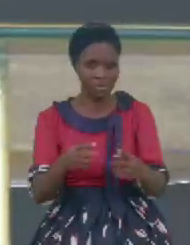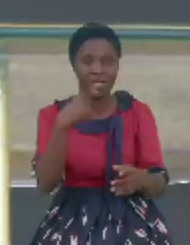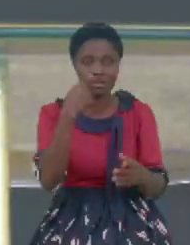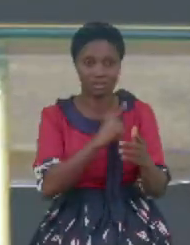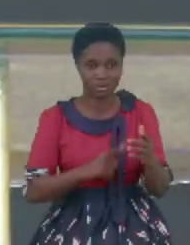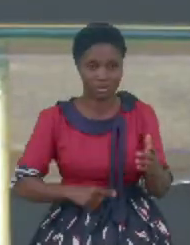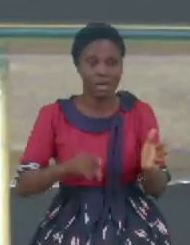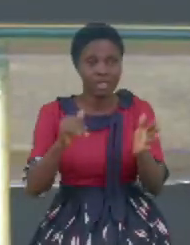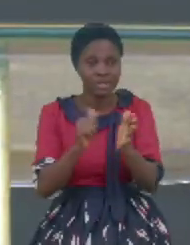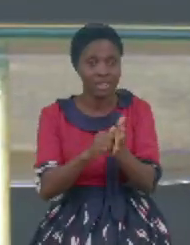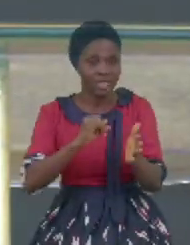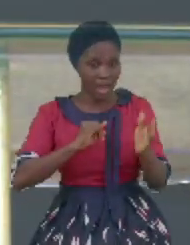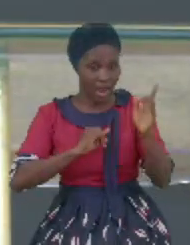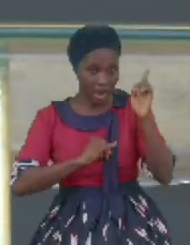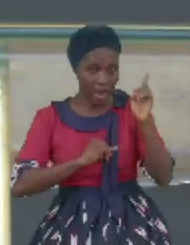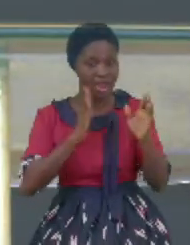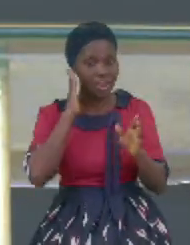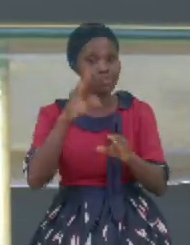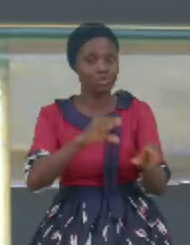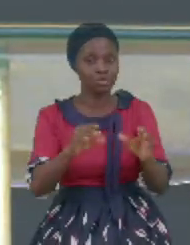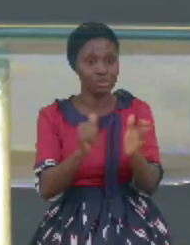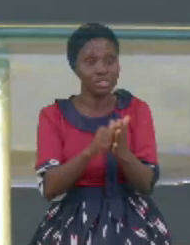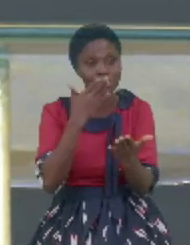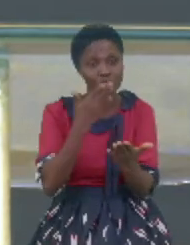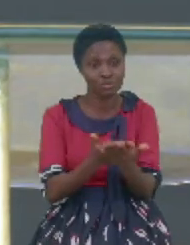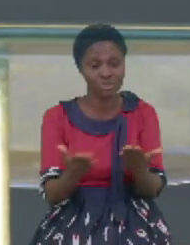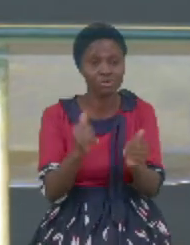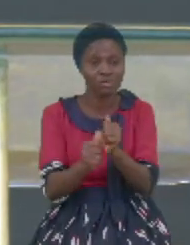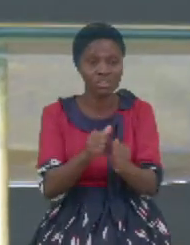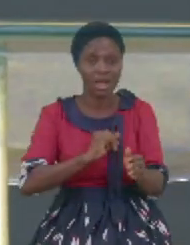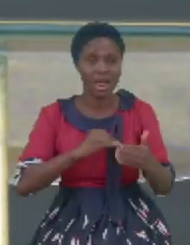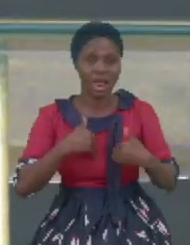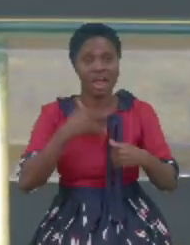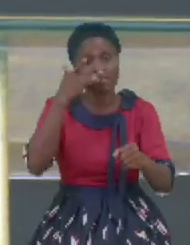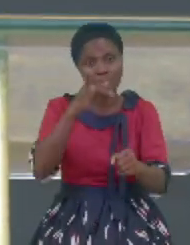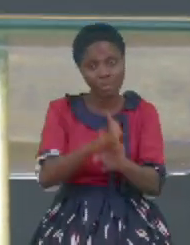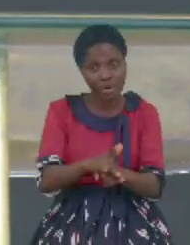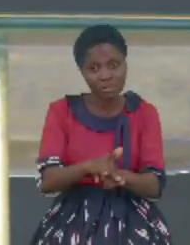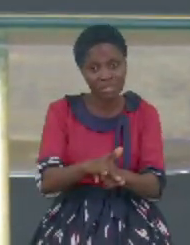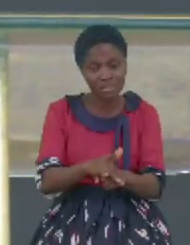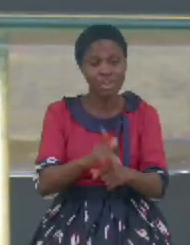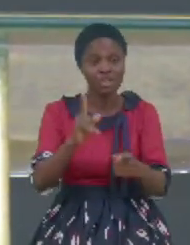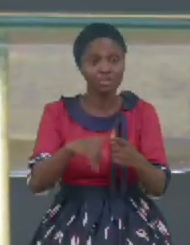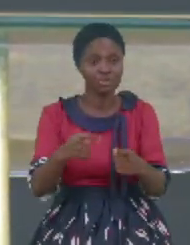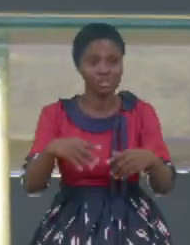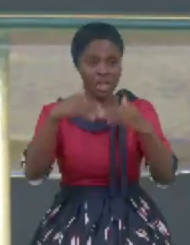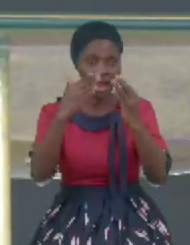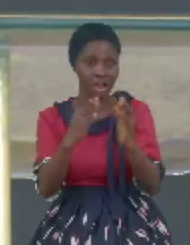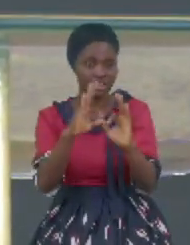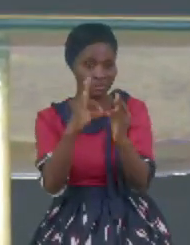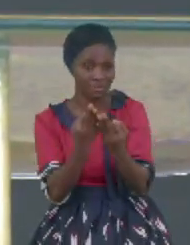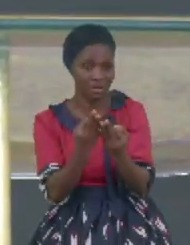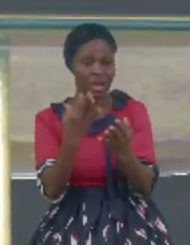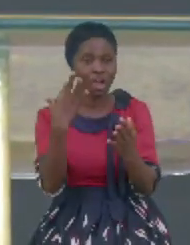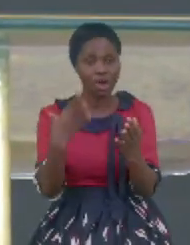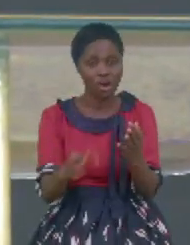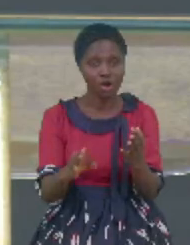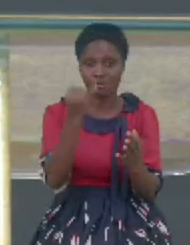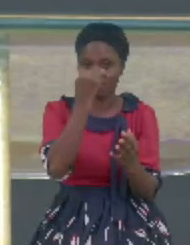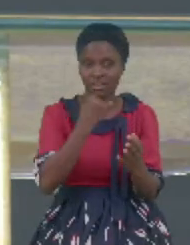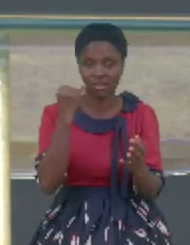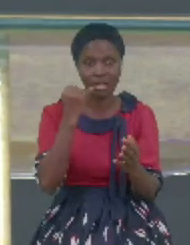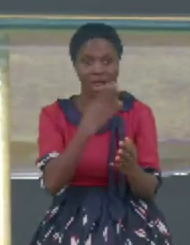viennent, dit l'Éternel, où j'accomplirai la bonne parole que j'ai dite sur la maison d'Israël et